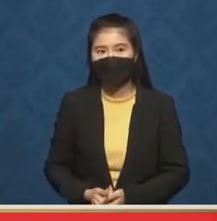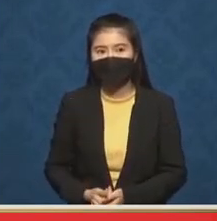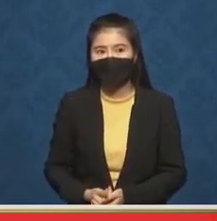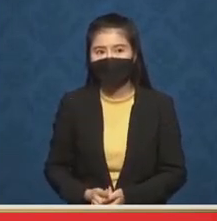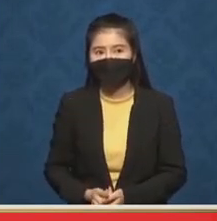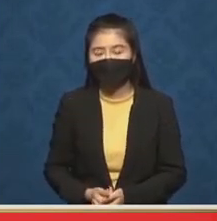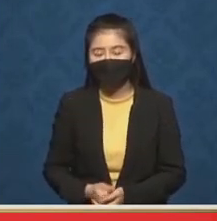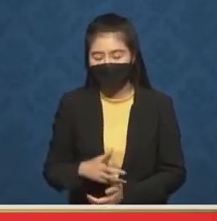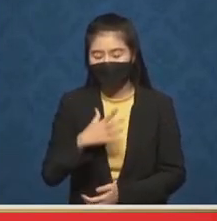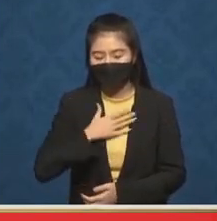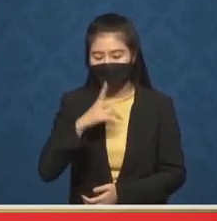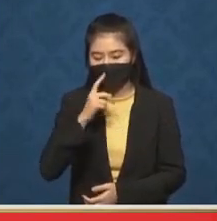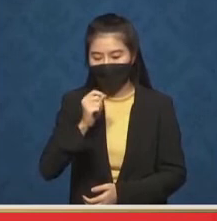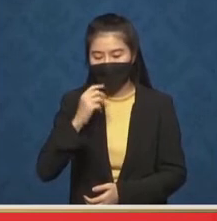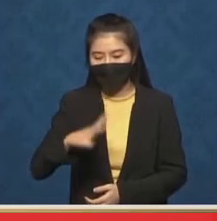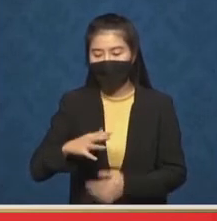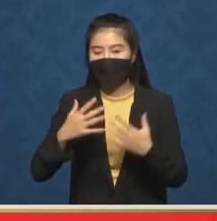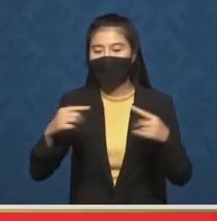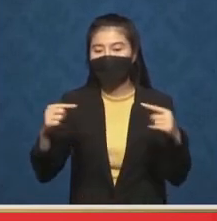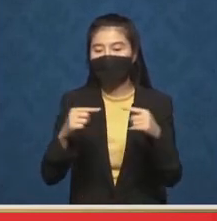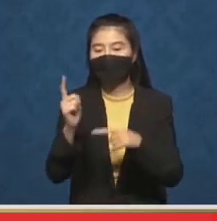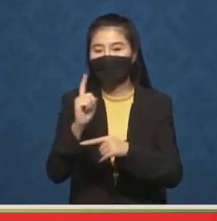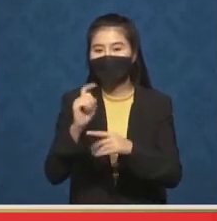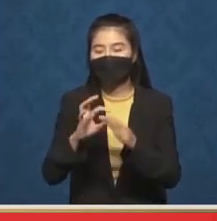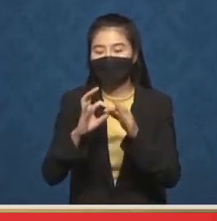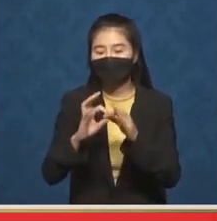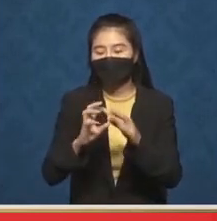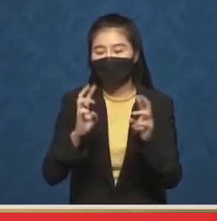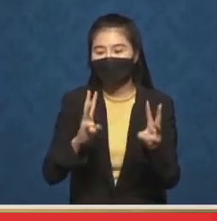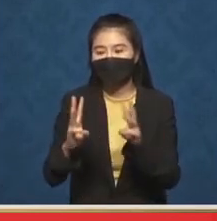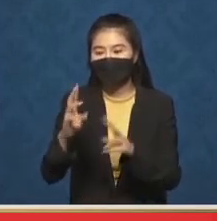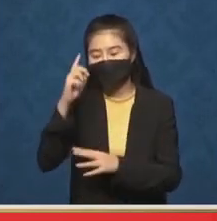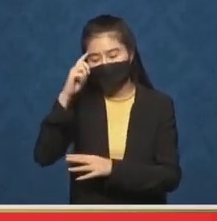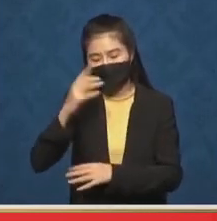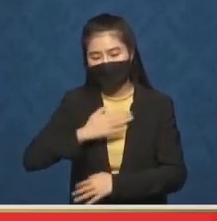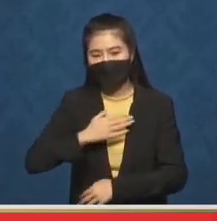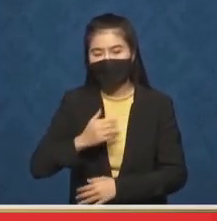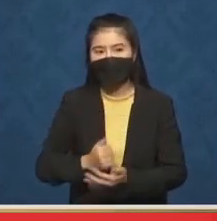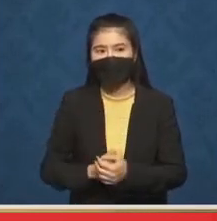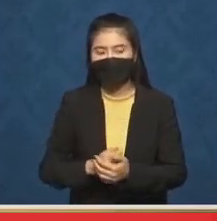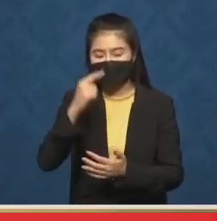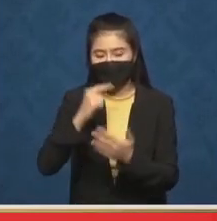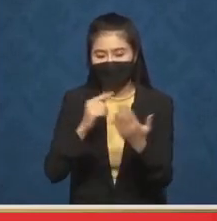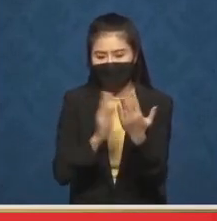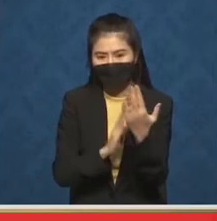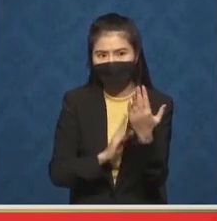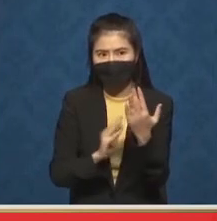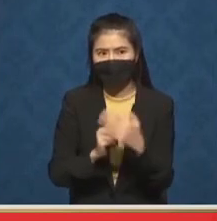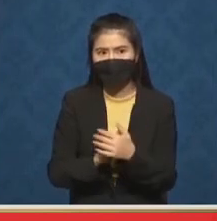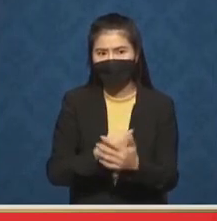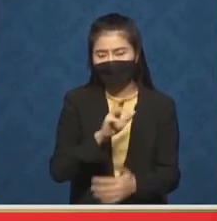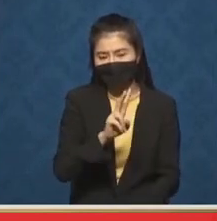คำถามท่านในแ่ของมมมองขปฏไทยเพรวเราเป็ประเทศที่มี 2,40